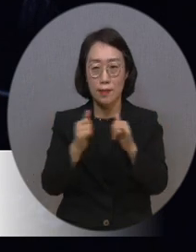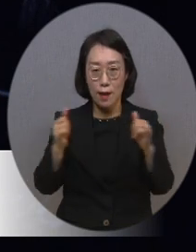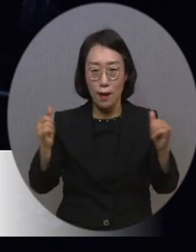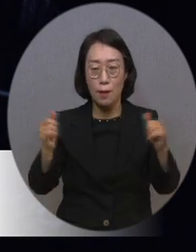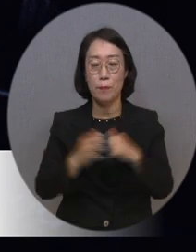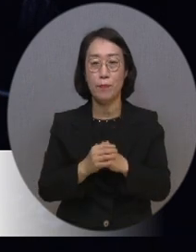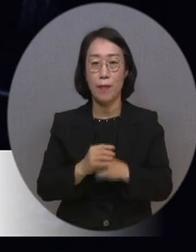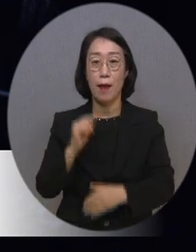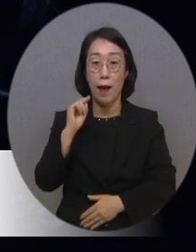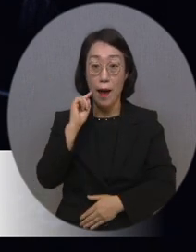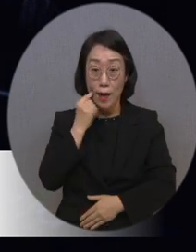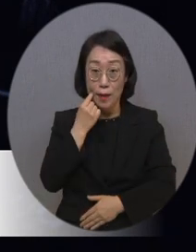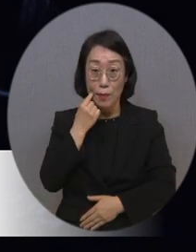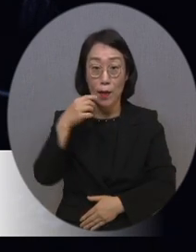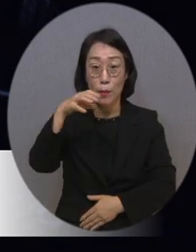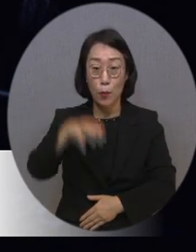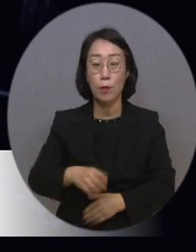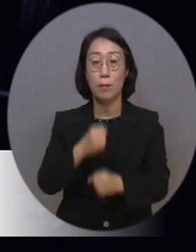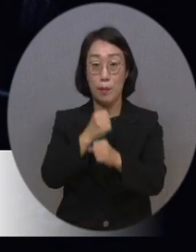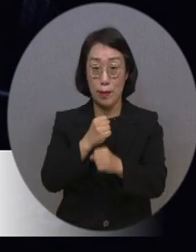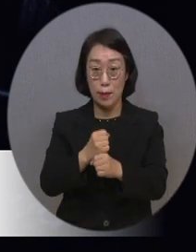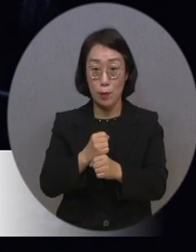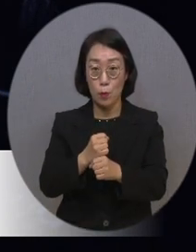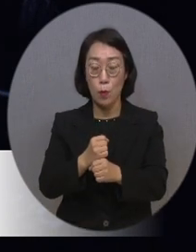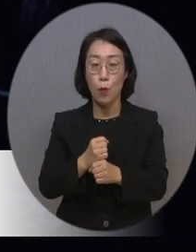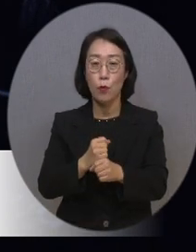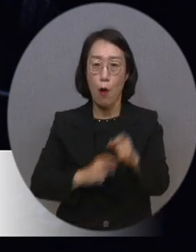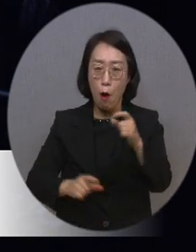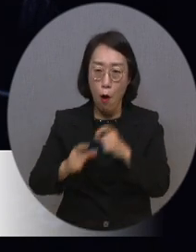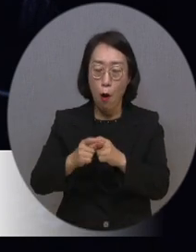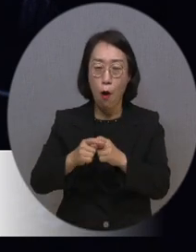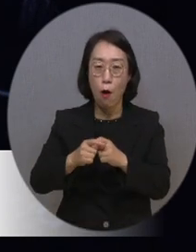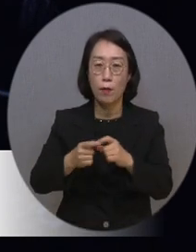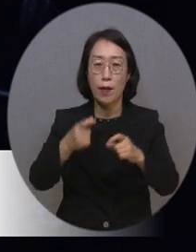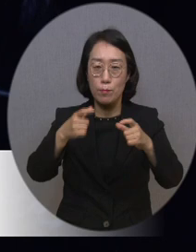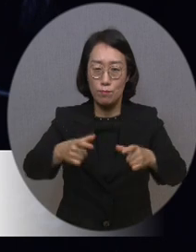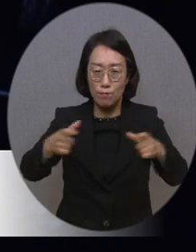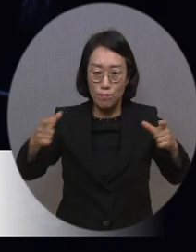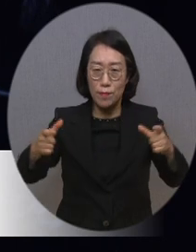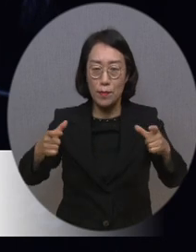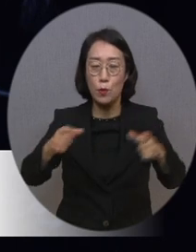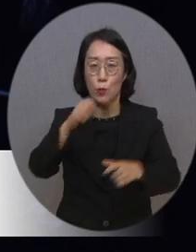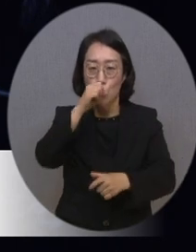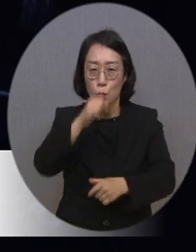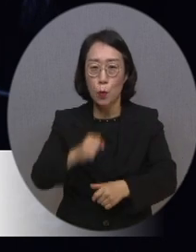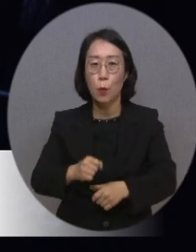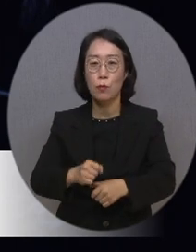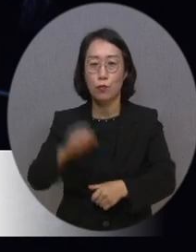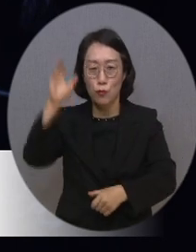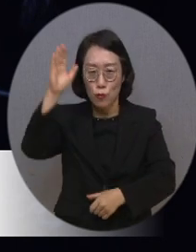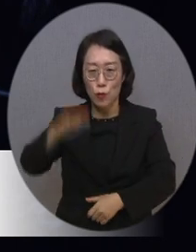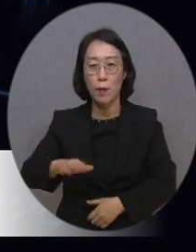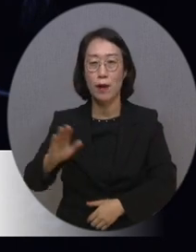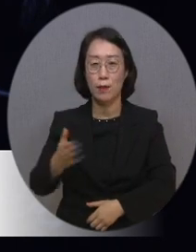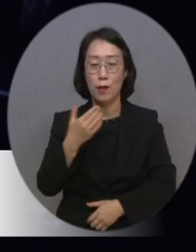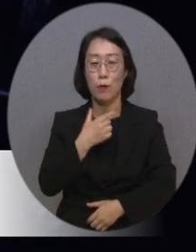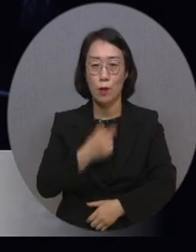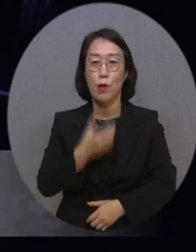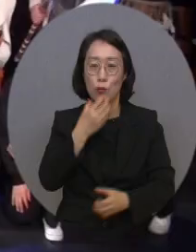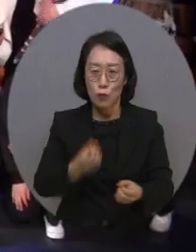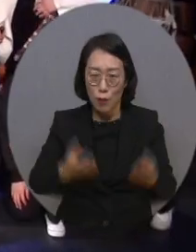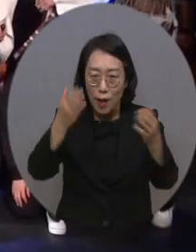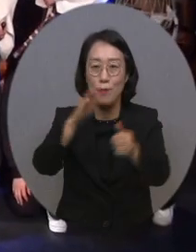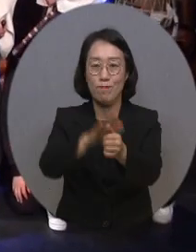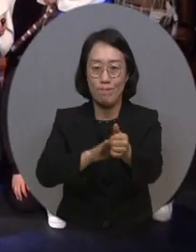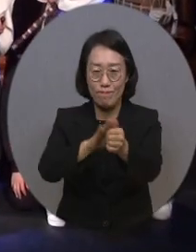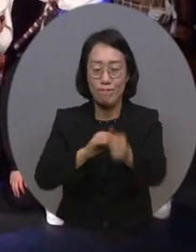아름다운 의정부를 만들어내고 한국을 만들어내는 데 기여하는 좋은 시발점이 되었으면 좋겠습니다. 축하드리고